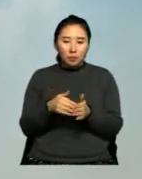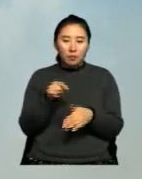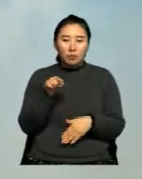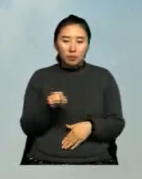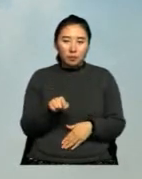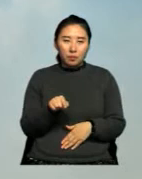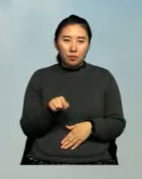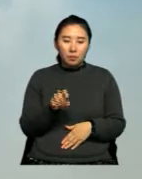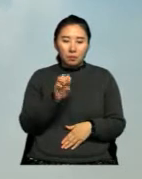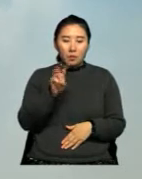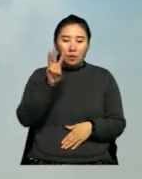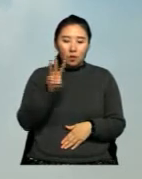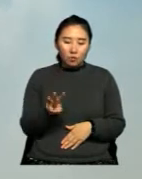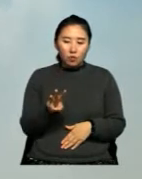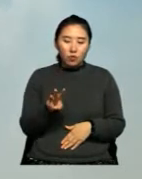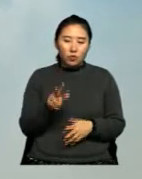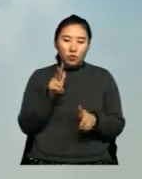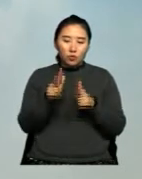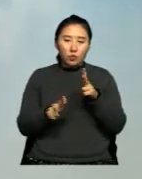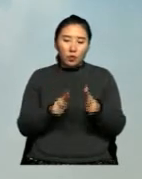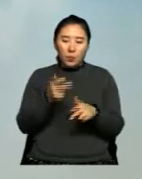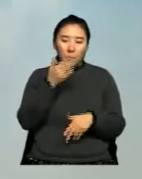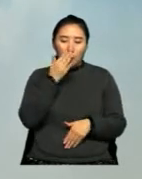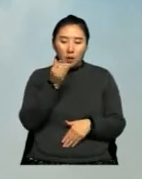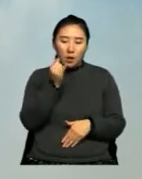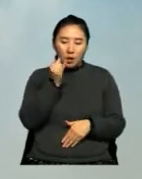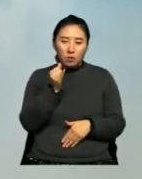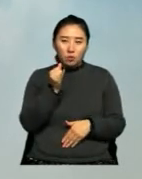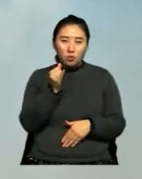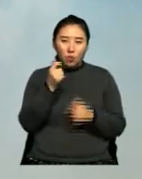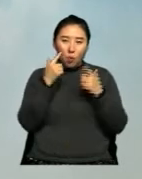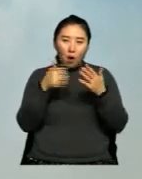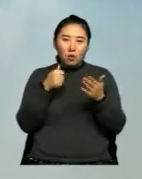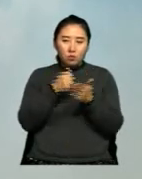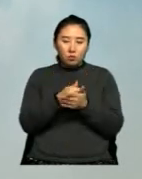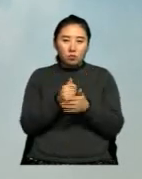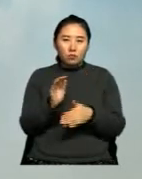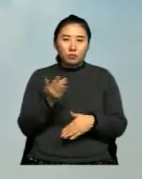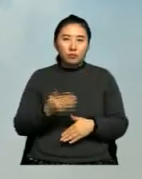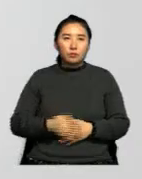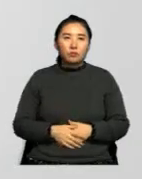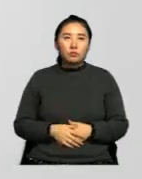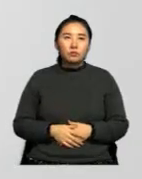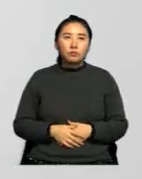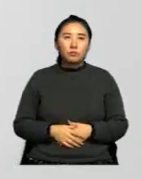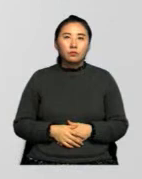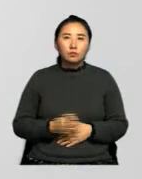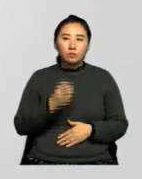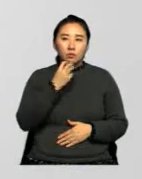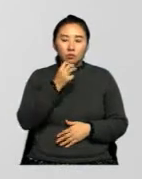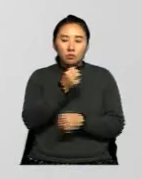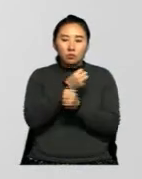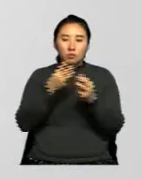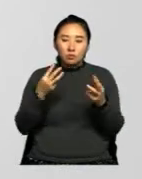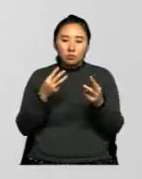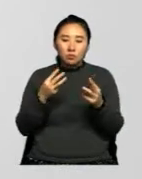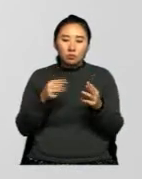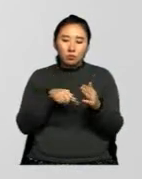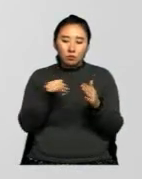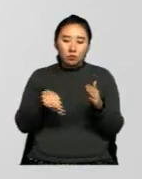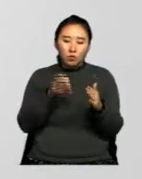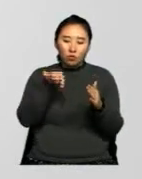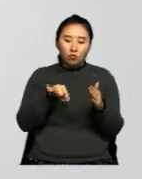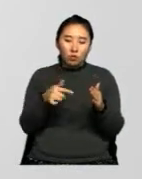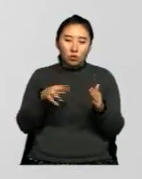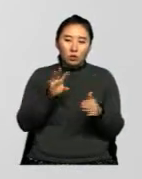콕 어퍼 줄 연장 사업을 할 수 있다는 사업을 확정 지은 것입니다 서울 삼성에서 파주운정 까지